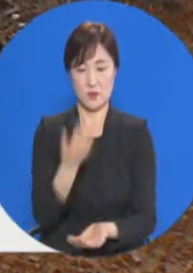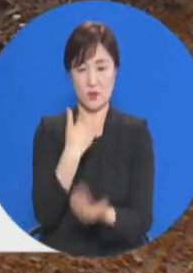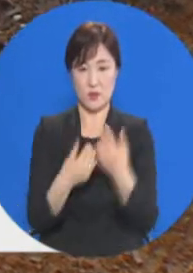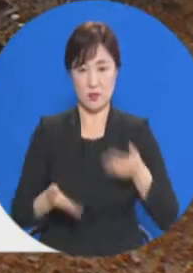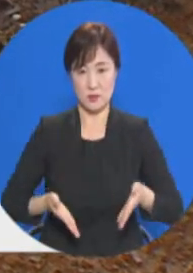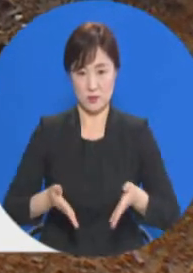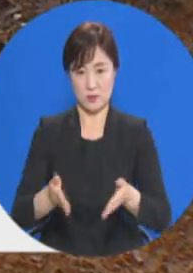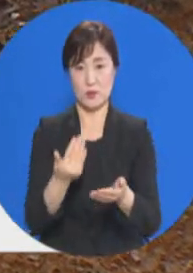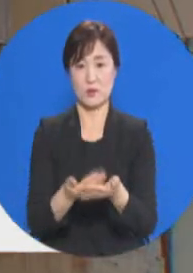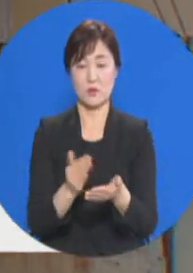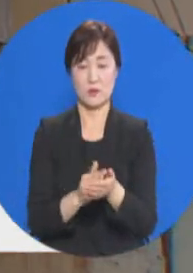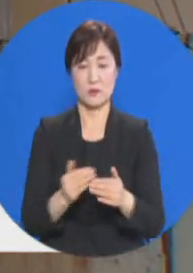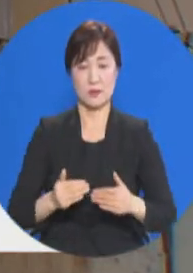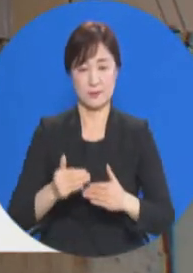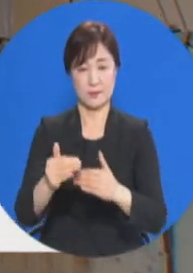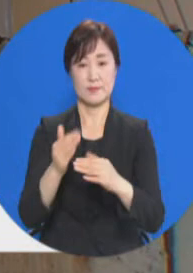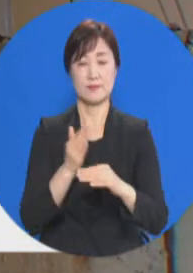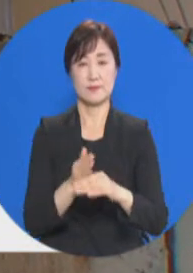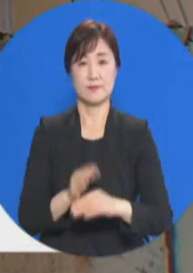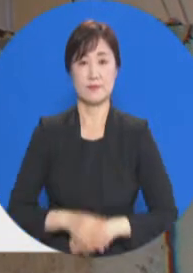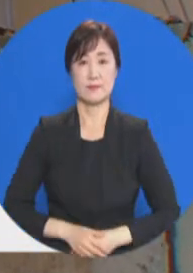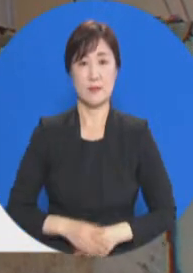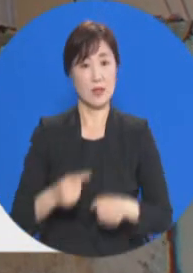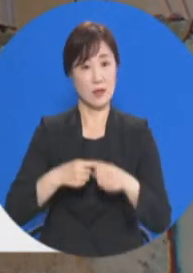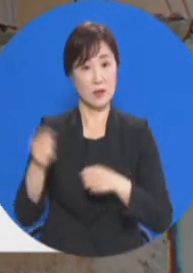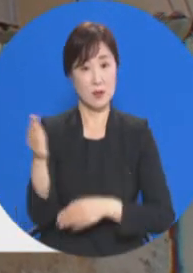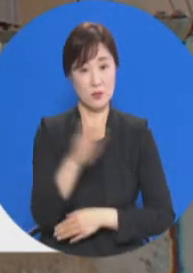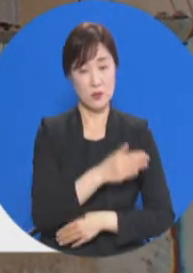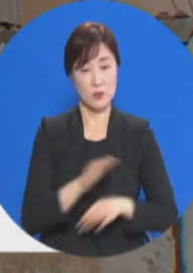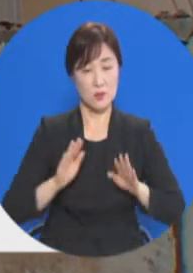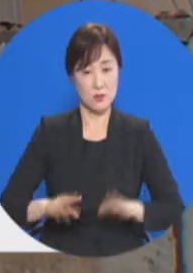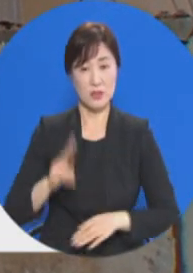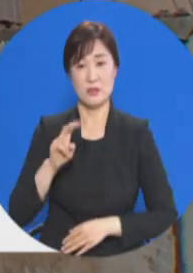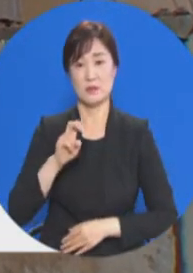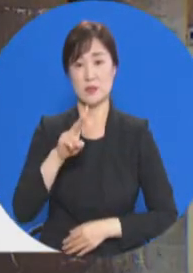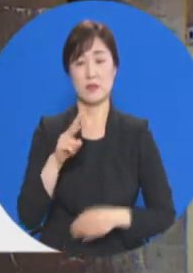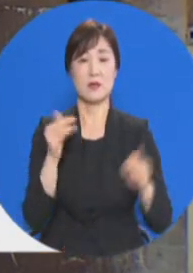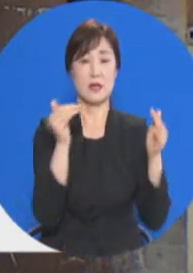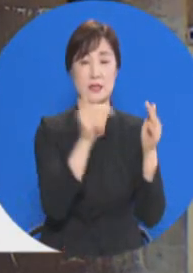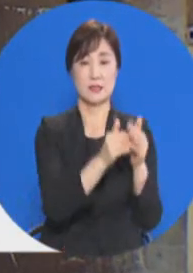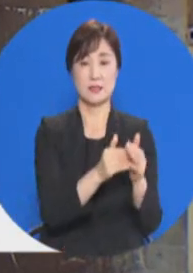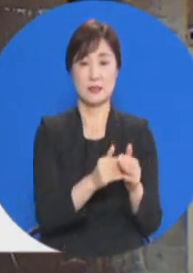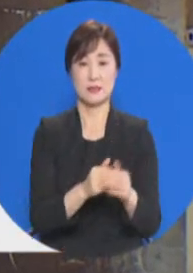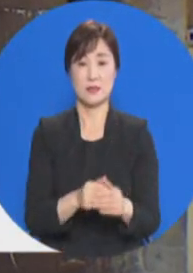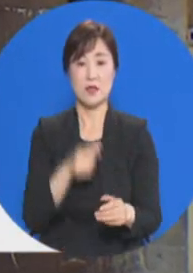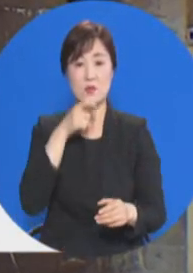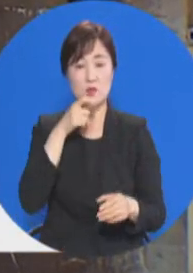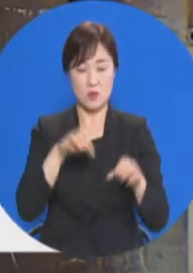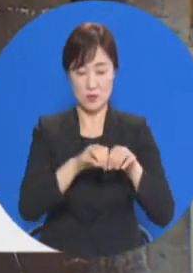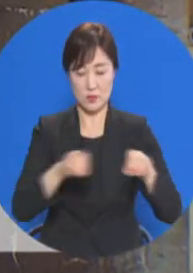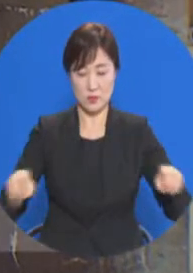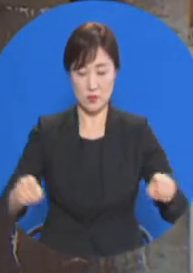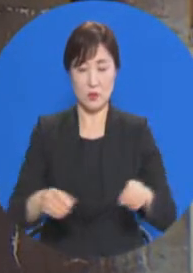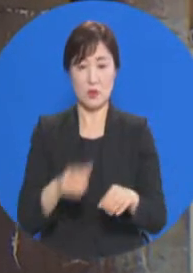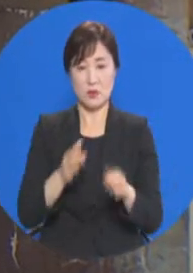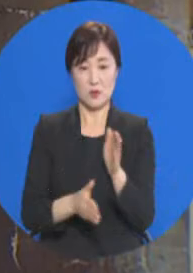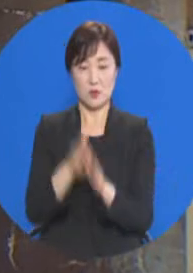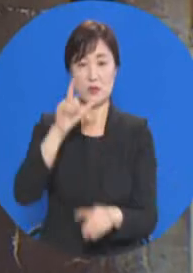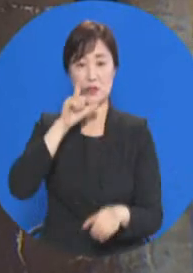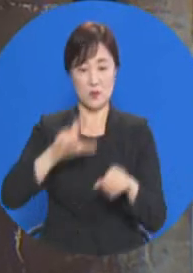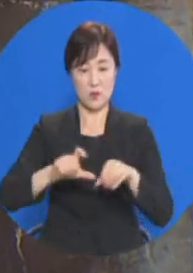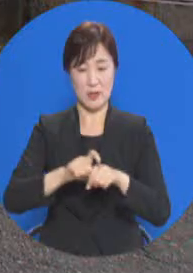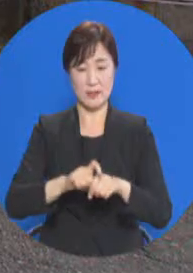마무리될 예정이라고 밝혔습니다. 이에 내년부터 오는 2022년까지는 상하수도 도시가스 관로